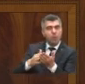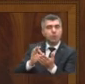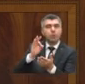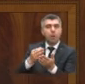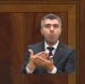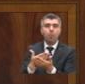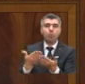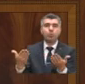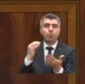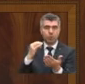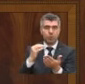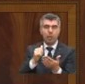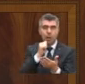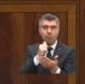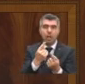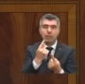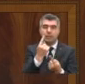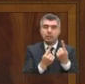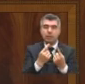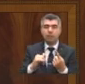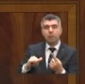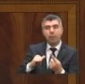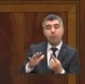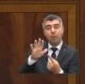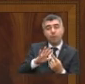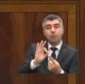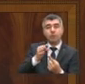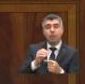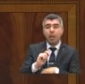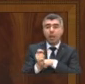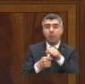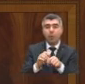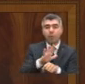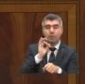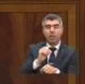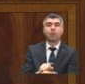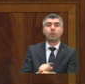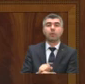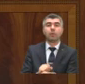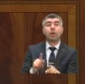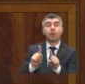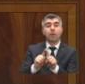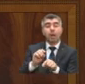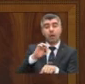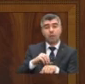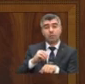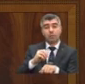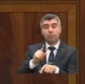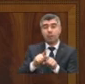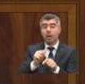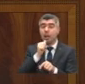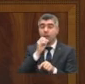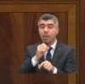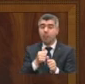المشاكل المطروحة بالنسبة للصرف الصحي، وما تتطلبه عملية إعادة استعمال المياه العادمة المعالجة من تدابير